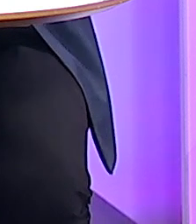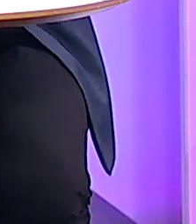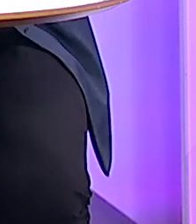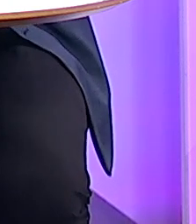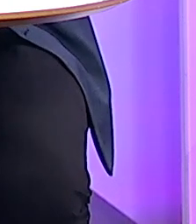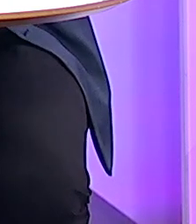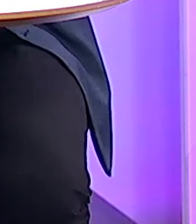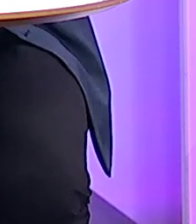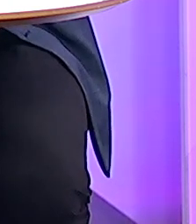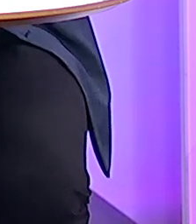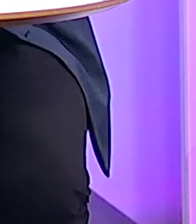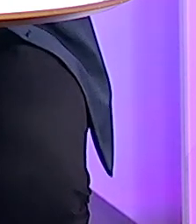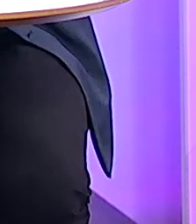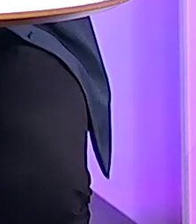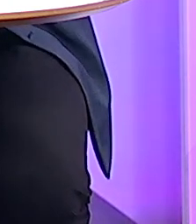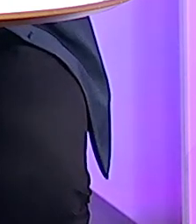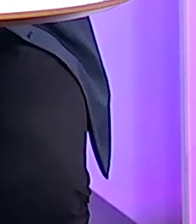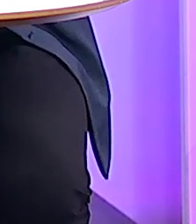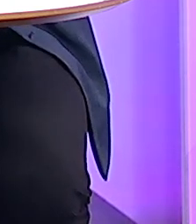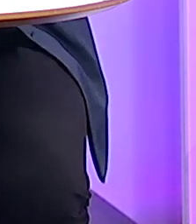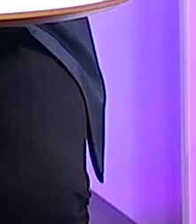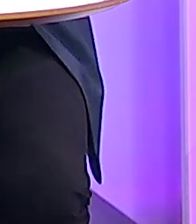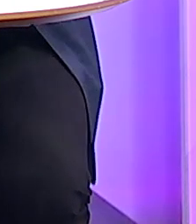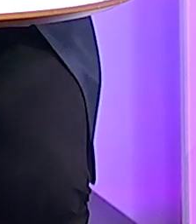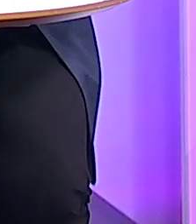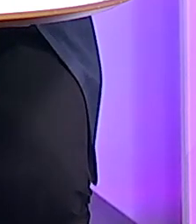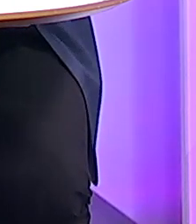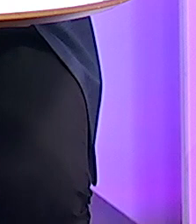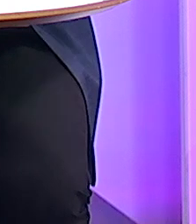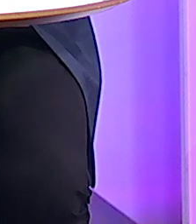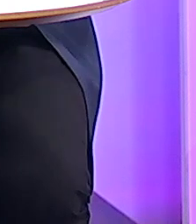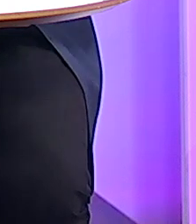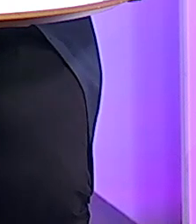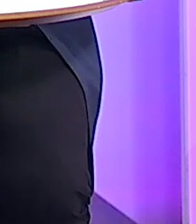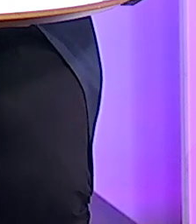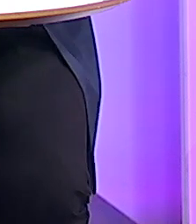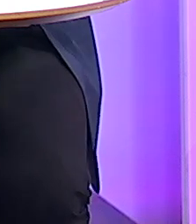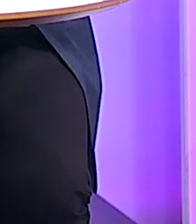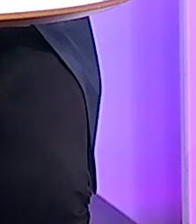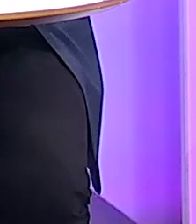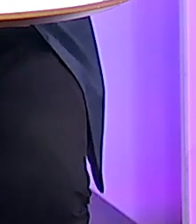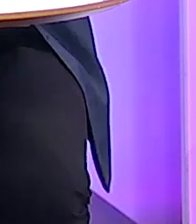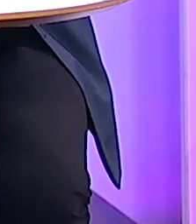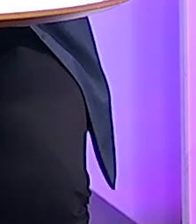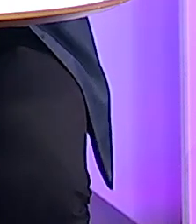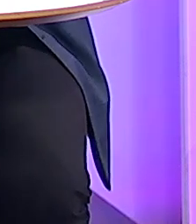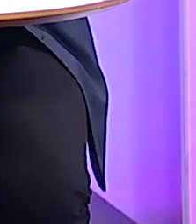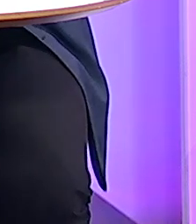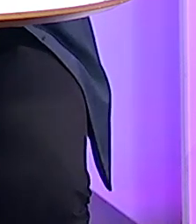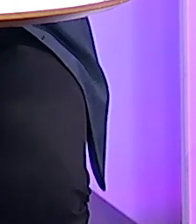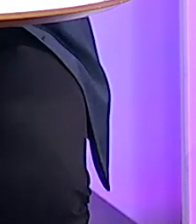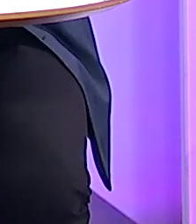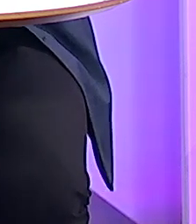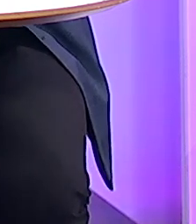juga untuk memberi ruang dan peluang kepada mereka untuk berkongsi amalan dan inovasi terbaik dalam bidang pendidikan